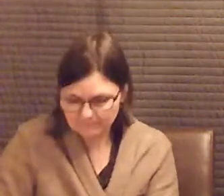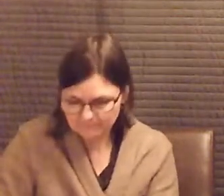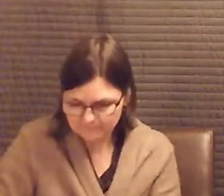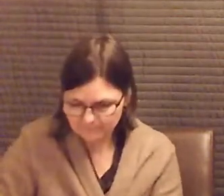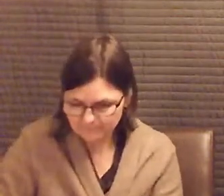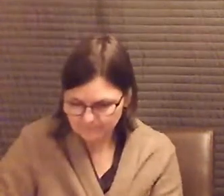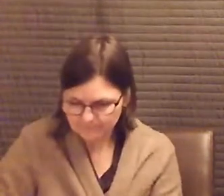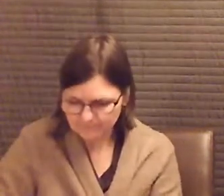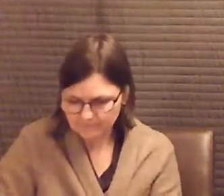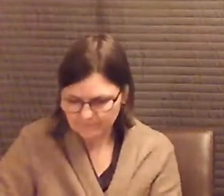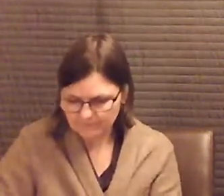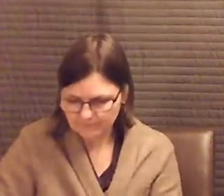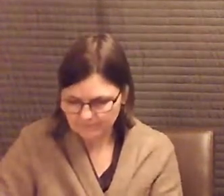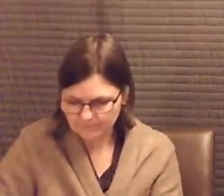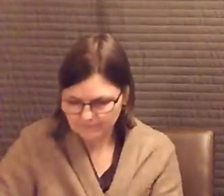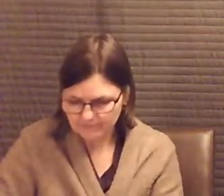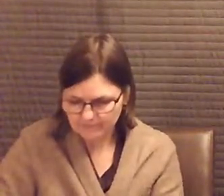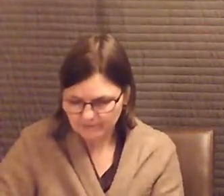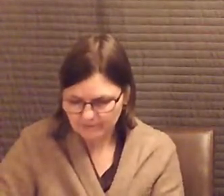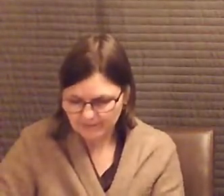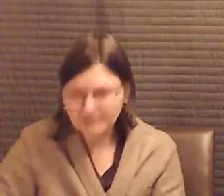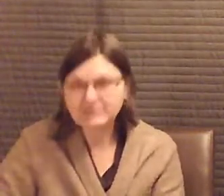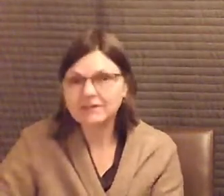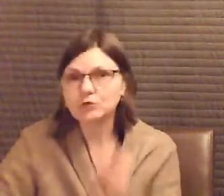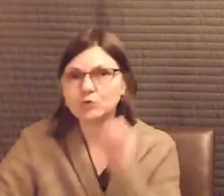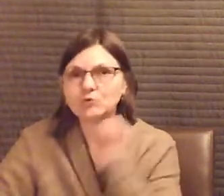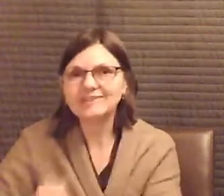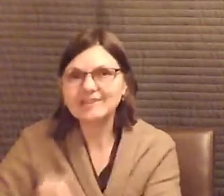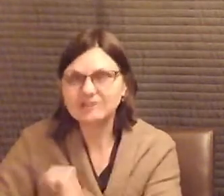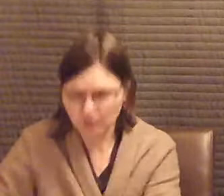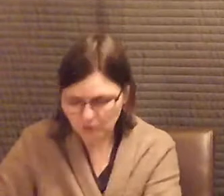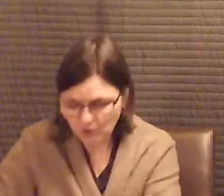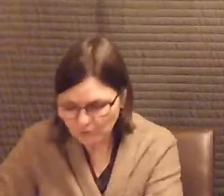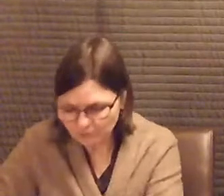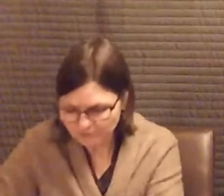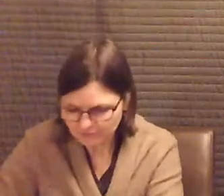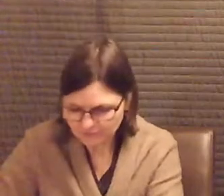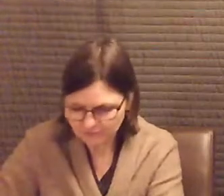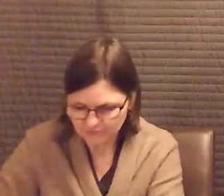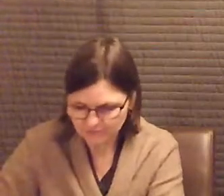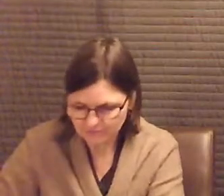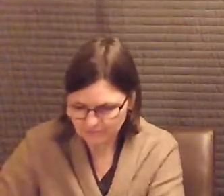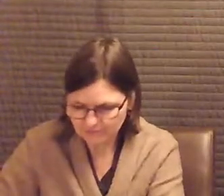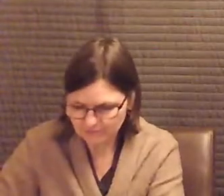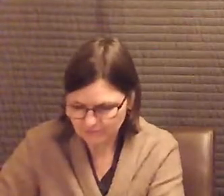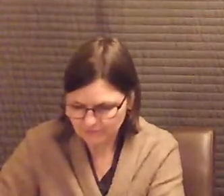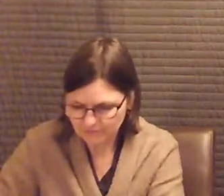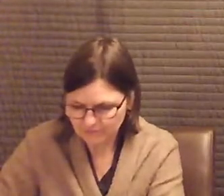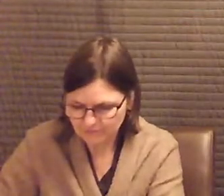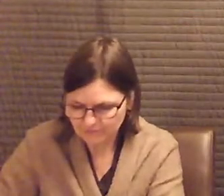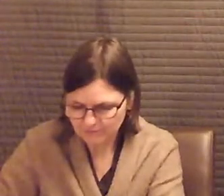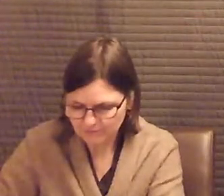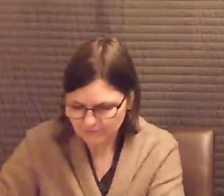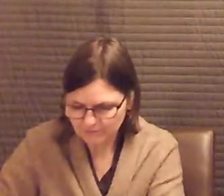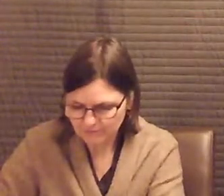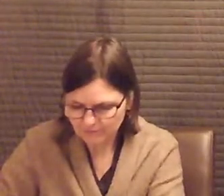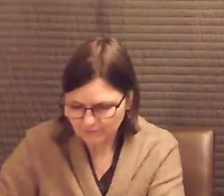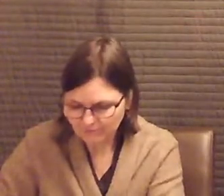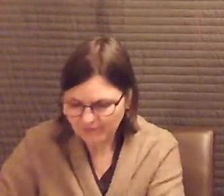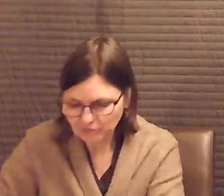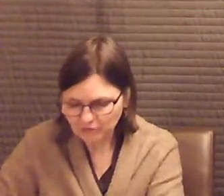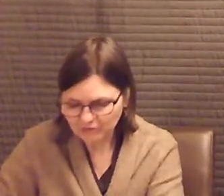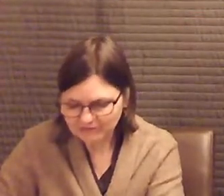komt de heer you me na 3 uur indien u niet geloof you shall not be established